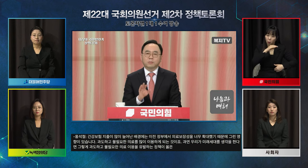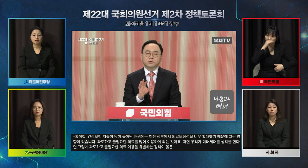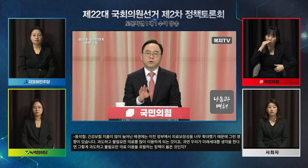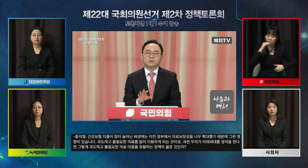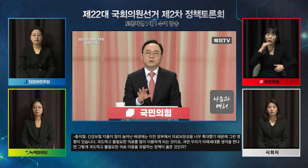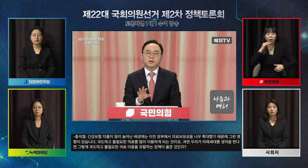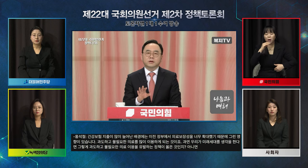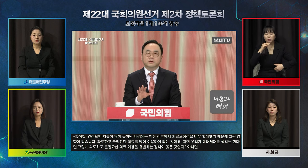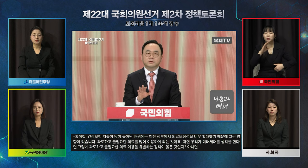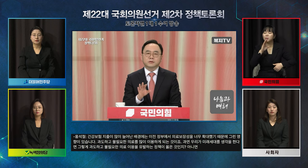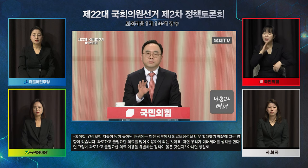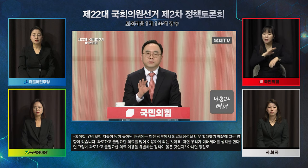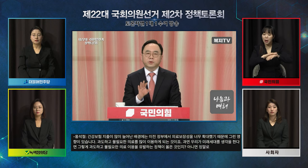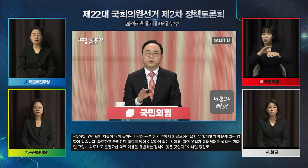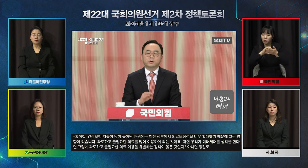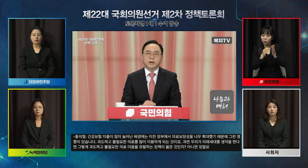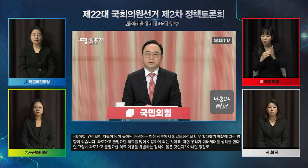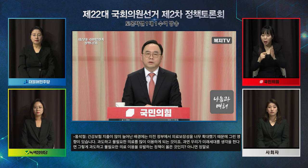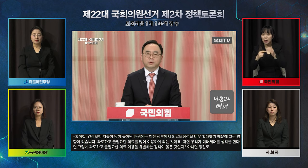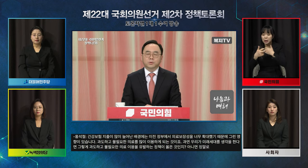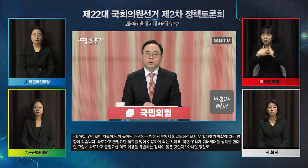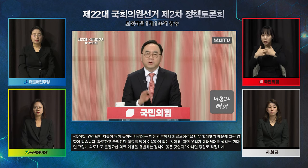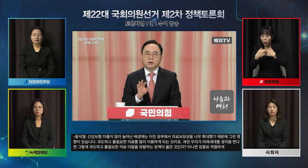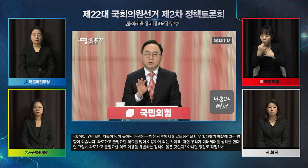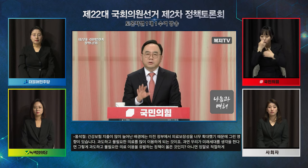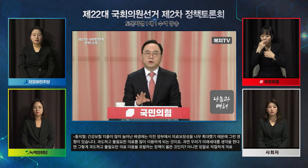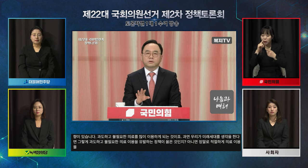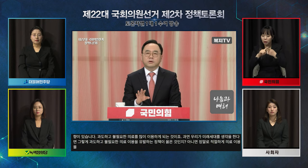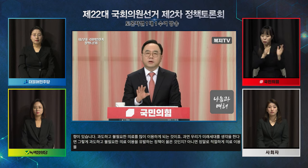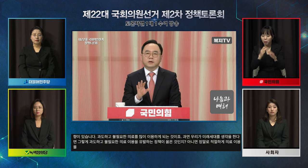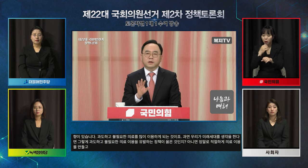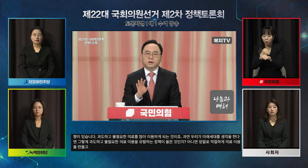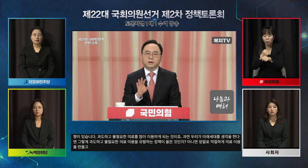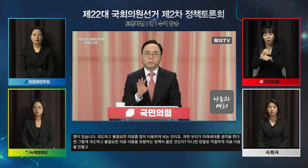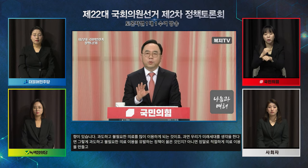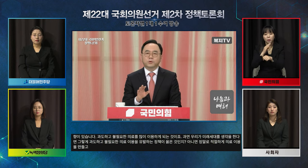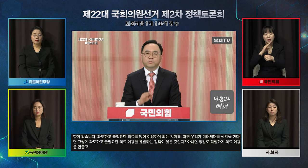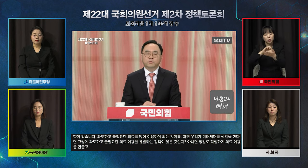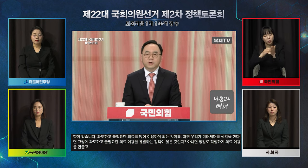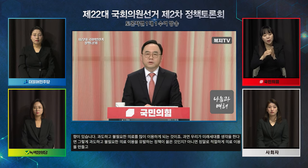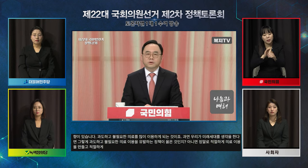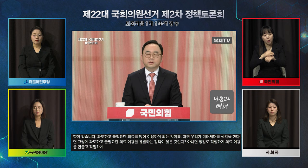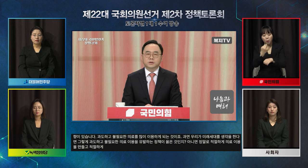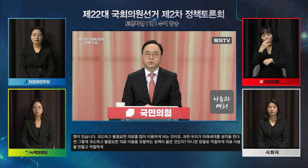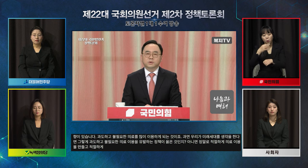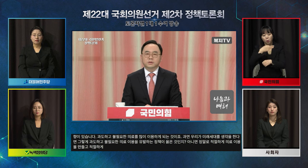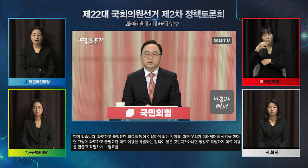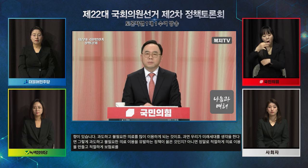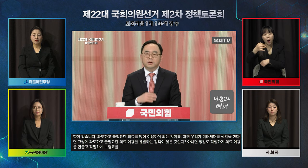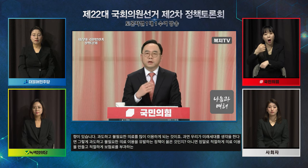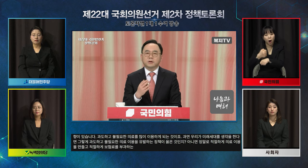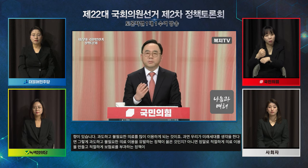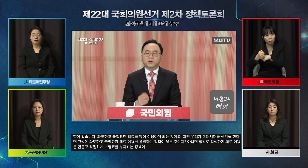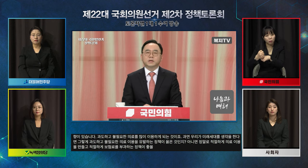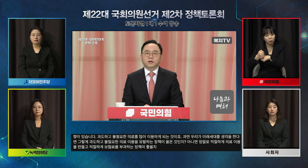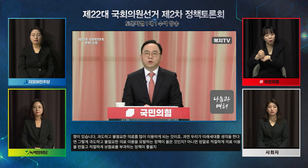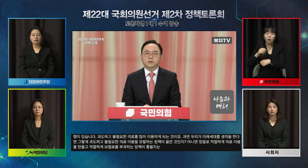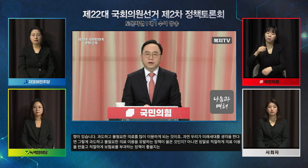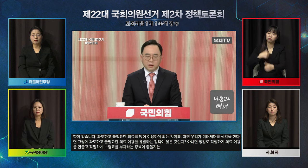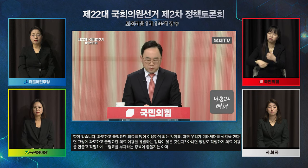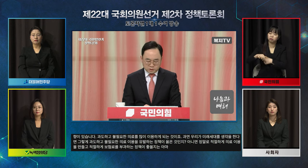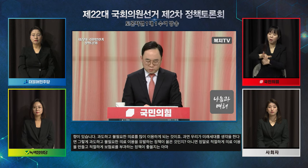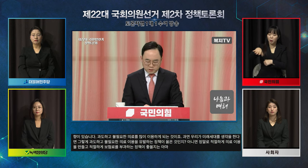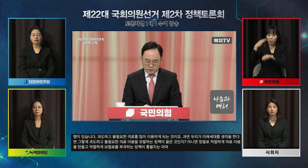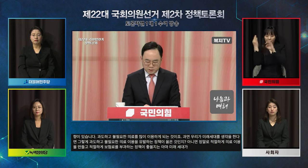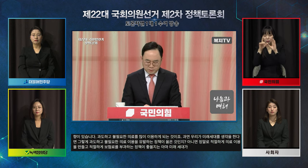정말로 적정하게끔 의료 이용을 만들고 적정하게 보험료를 부과하는 정책이 좋을지는 아마 미래 세대가